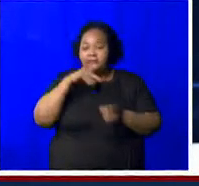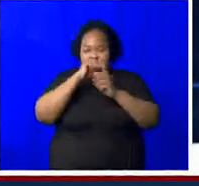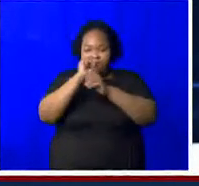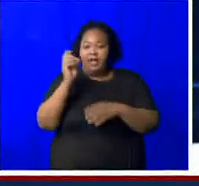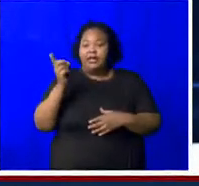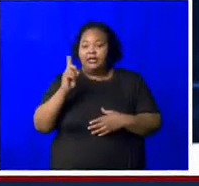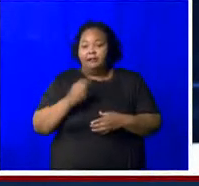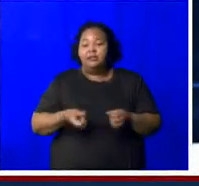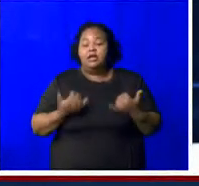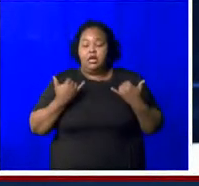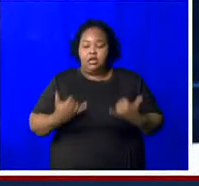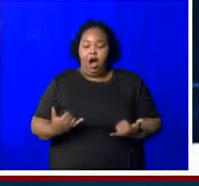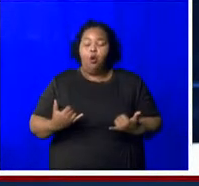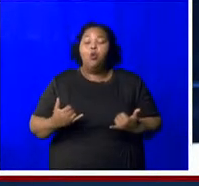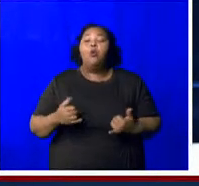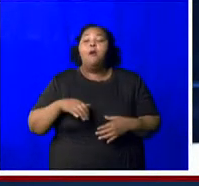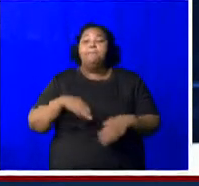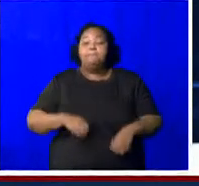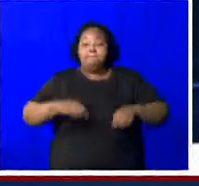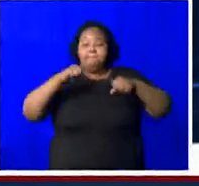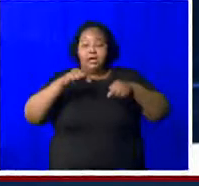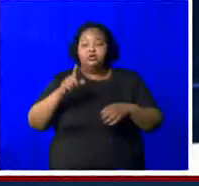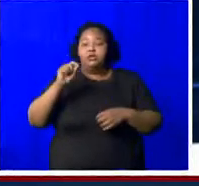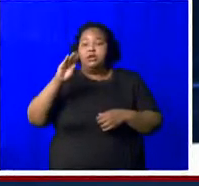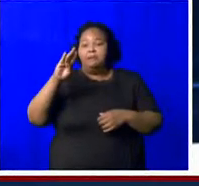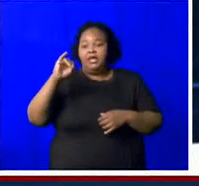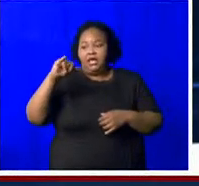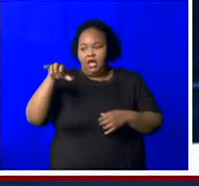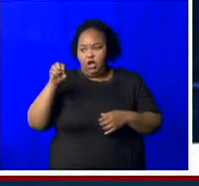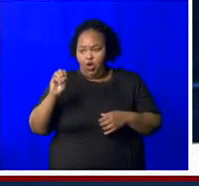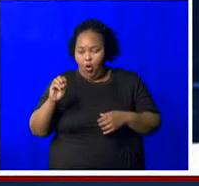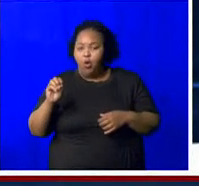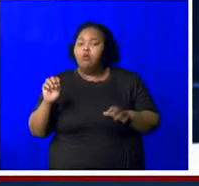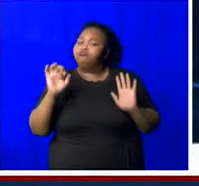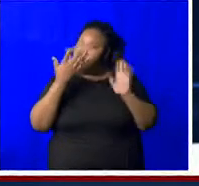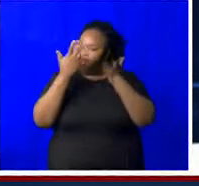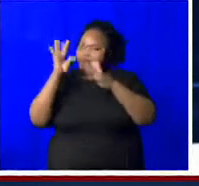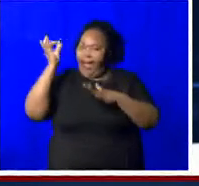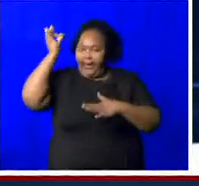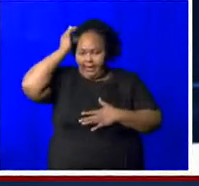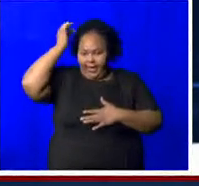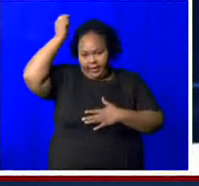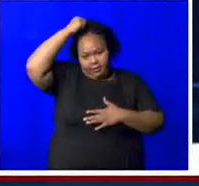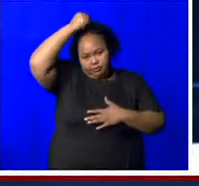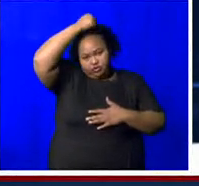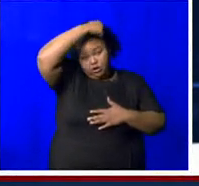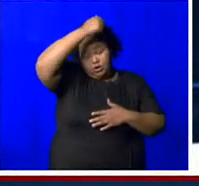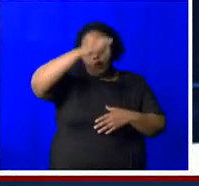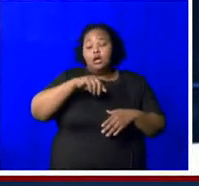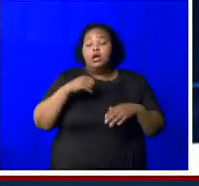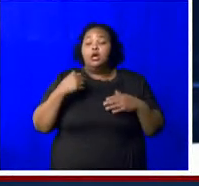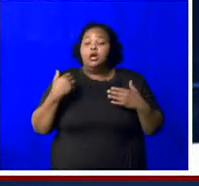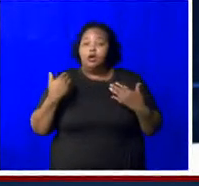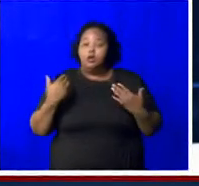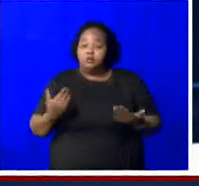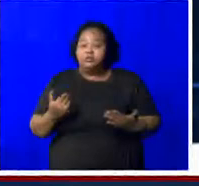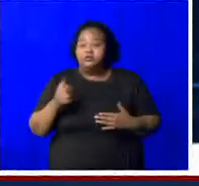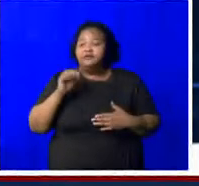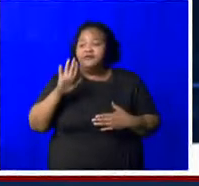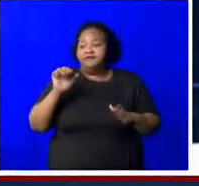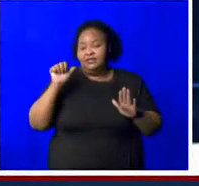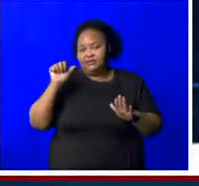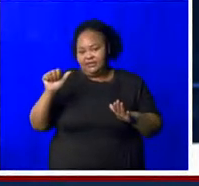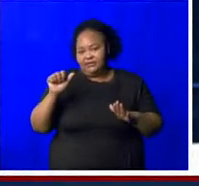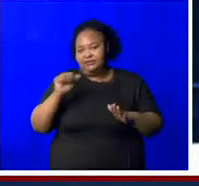yasigcine njengobe sitawuhlanganisa iminyaka lengamashumi lasihlanu nesithupha satalwa. Dlamini uthi silo sinenhlitiyo